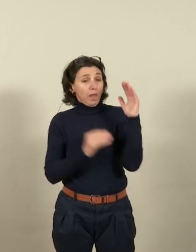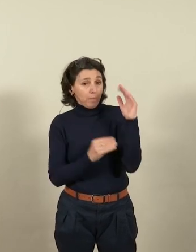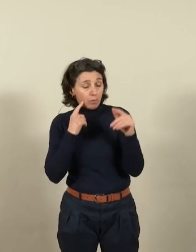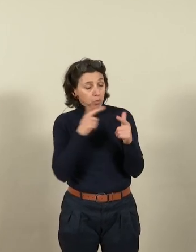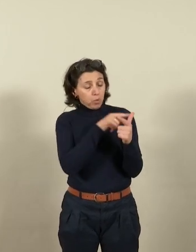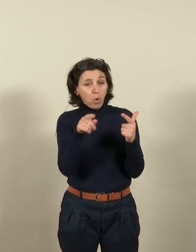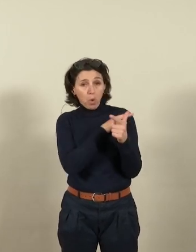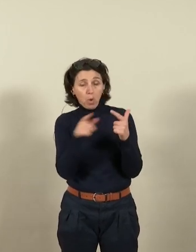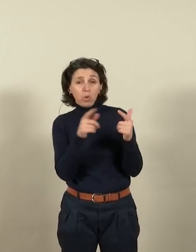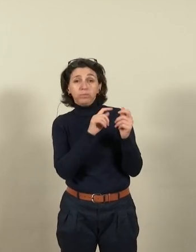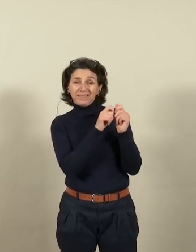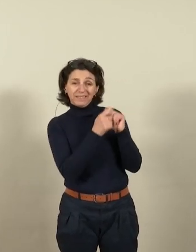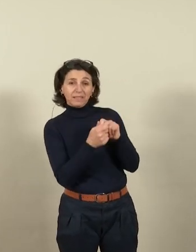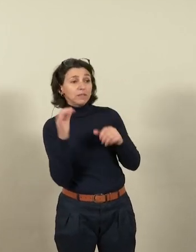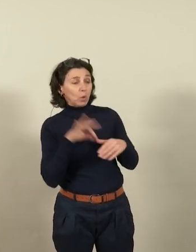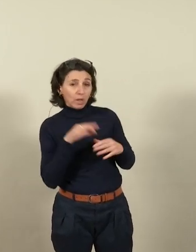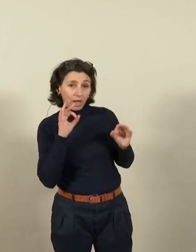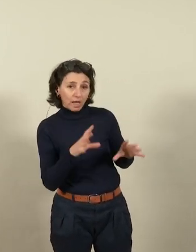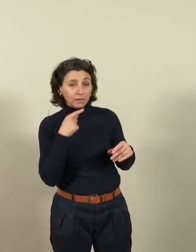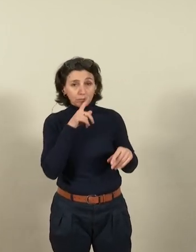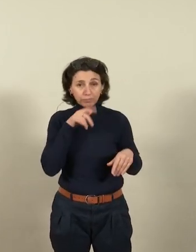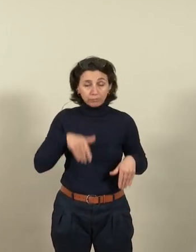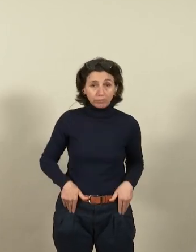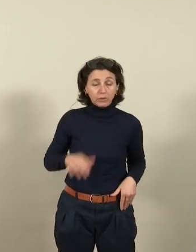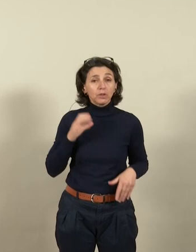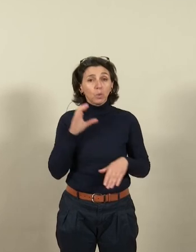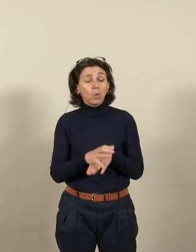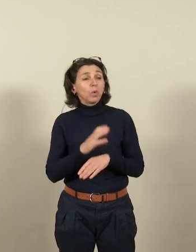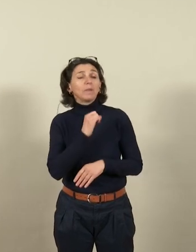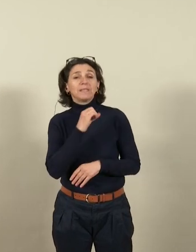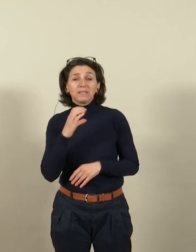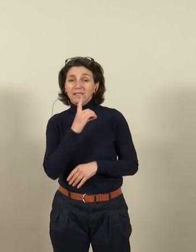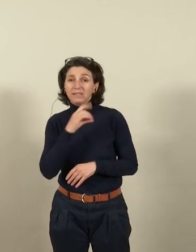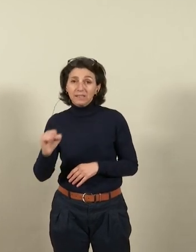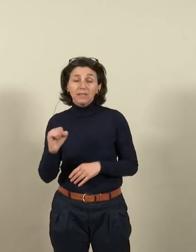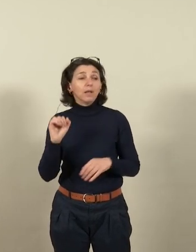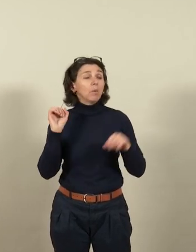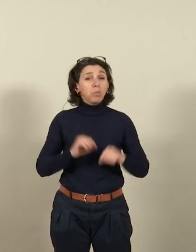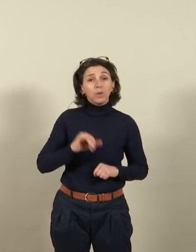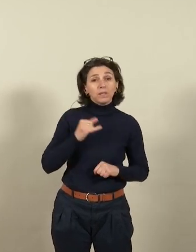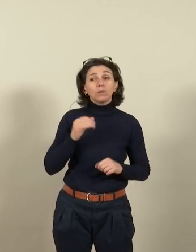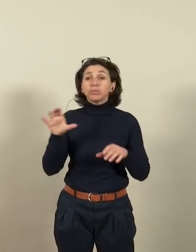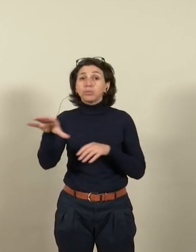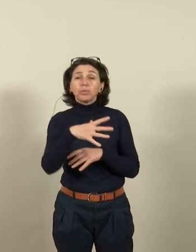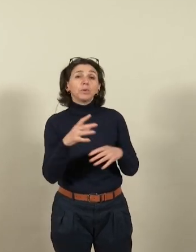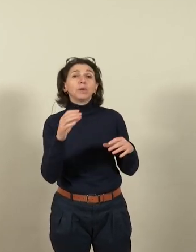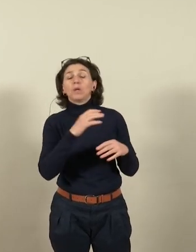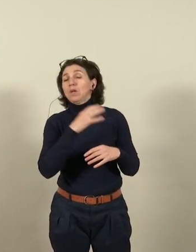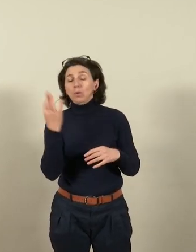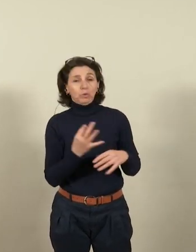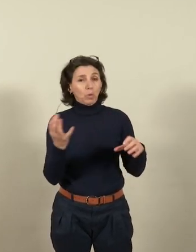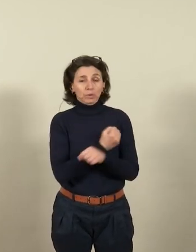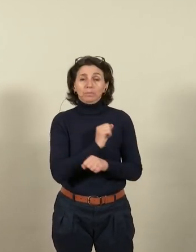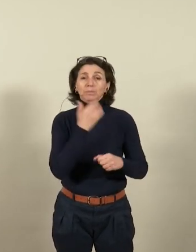part au vote qui s'abstient qui vote contre au scddc qui vote pour les autres groupes délibération adopté je vous remercie